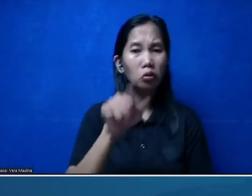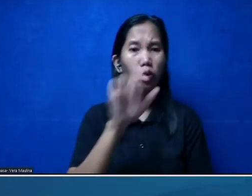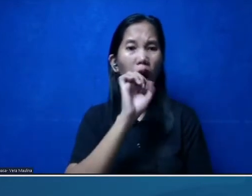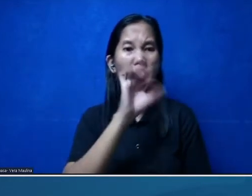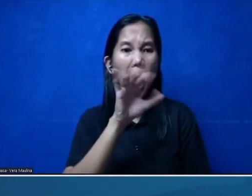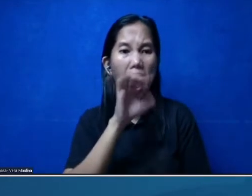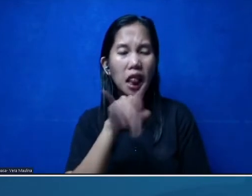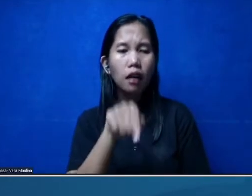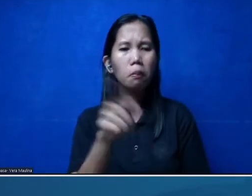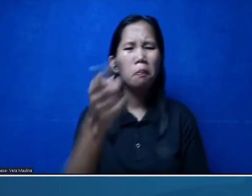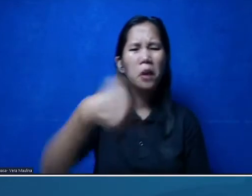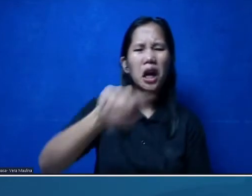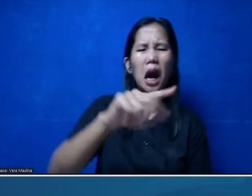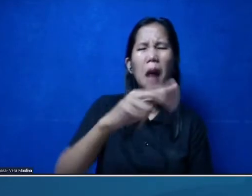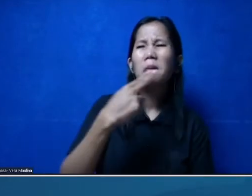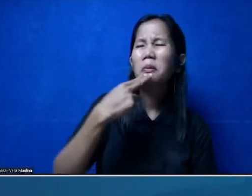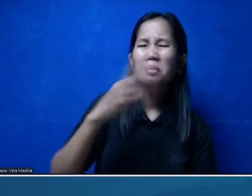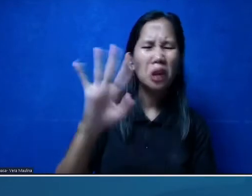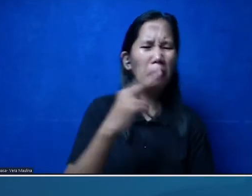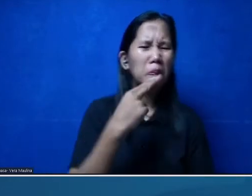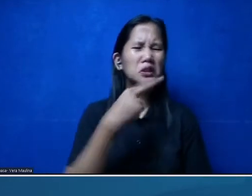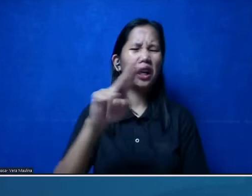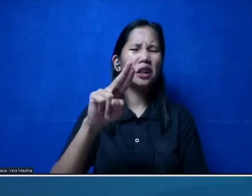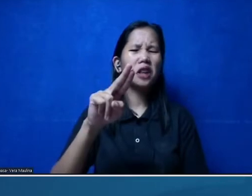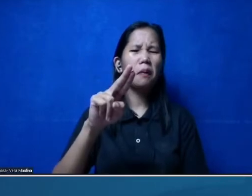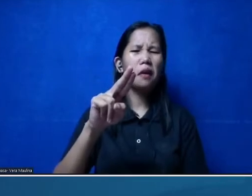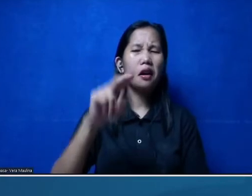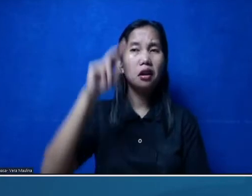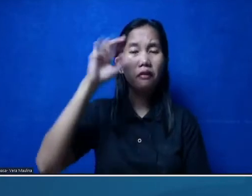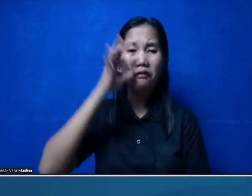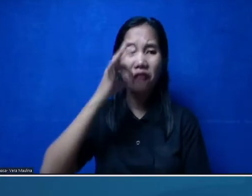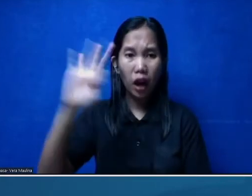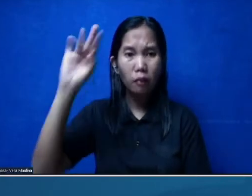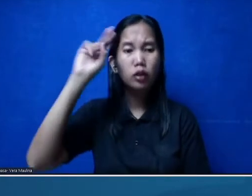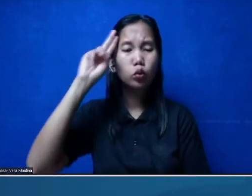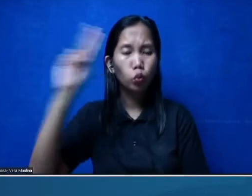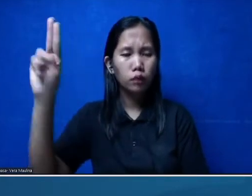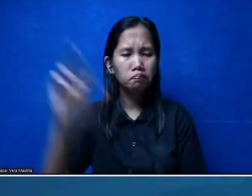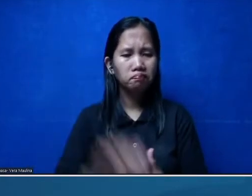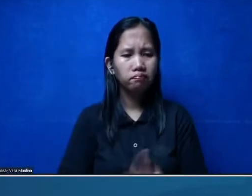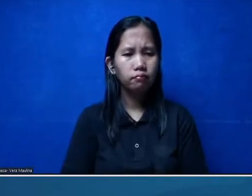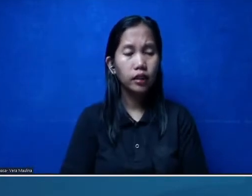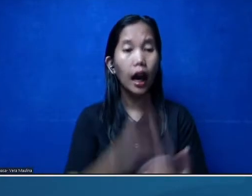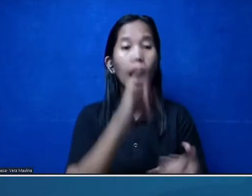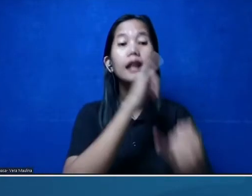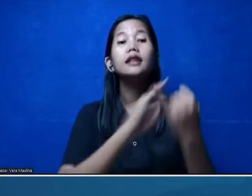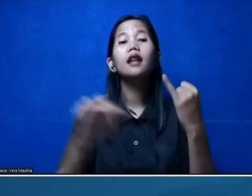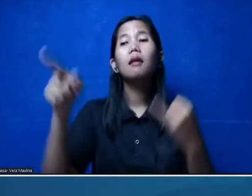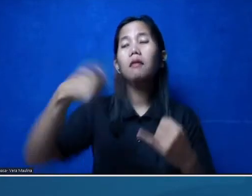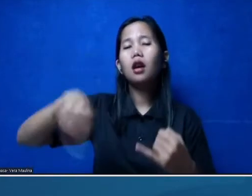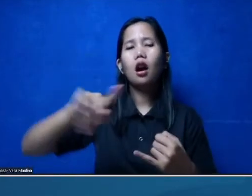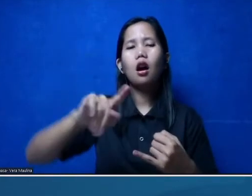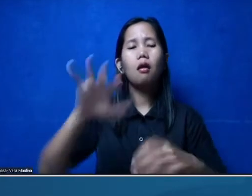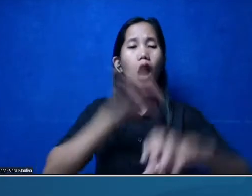percaya mereka tidak percaya dan akhirnya mereka melakukan tindakan melanggar perintah